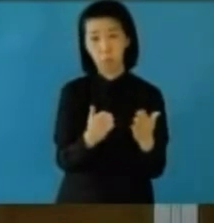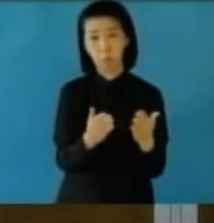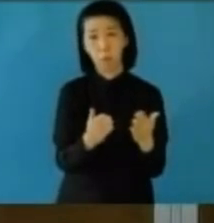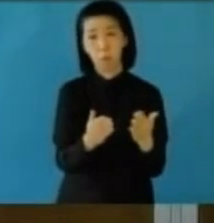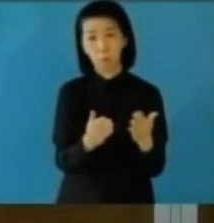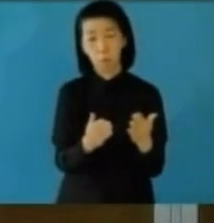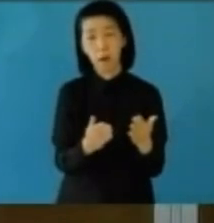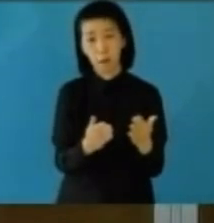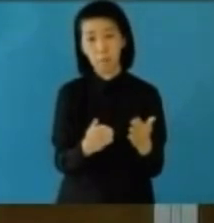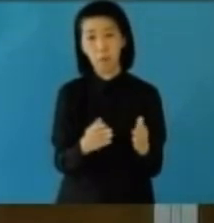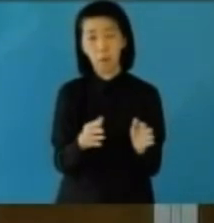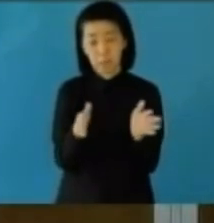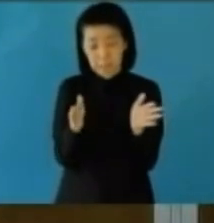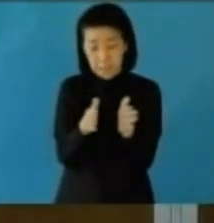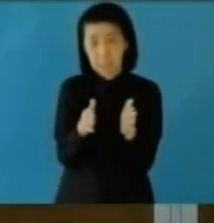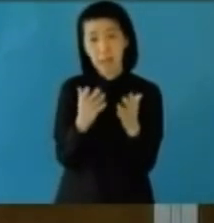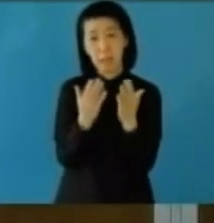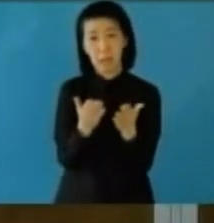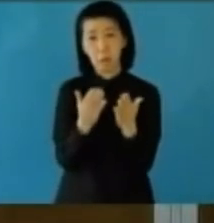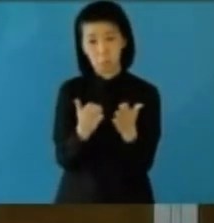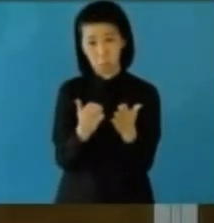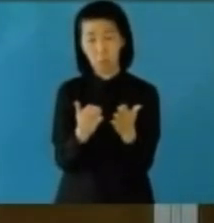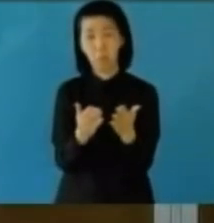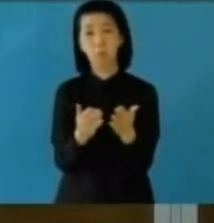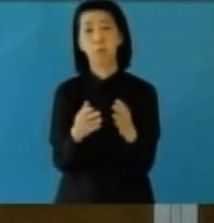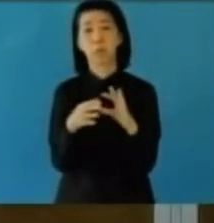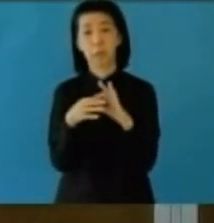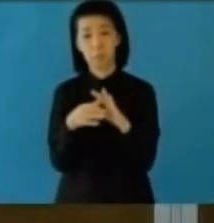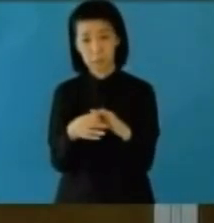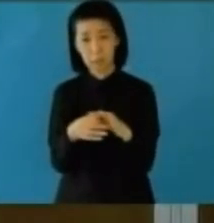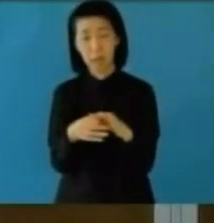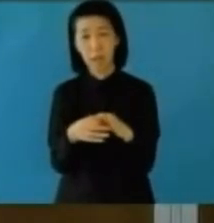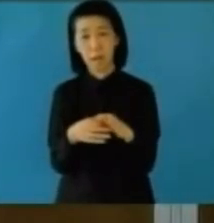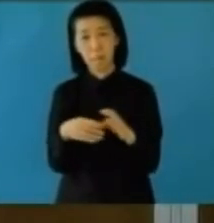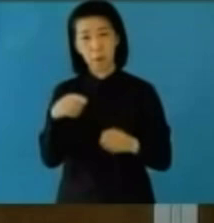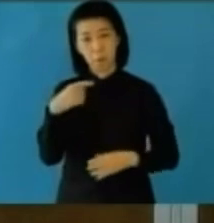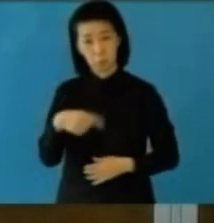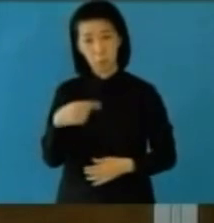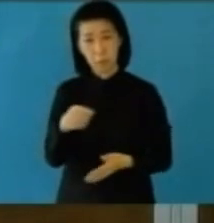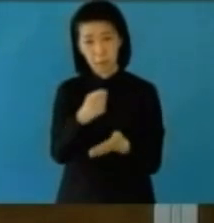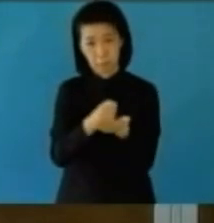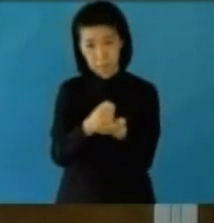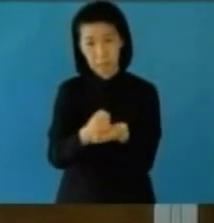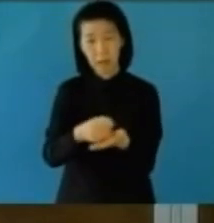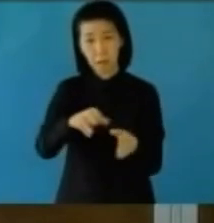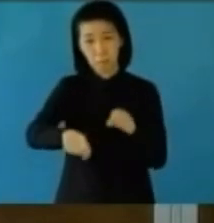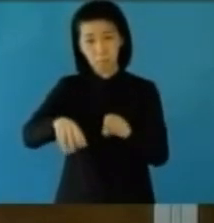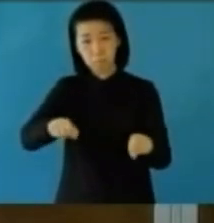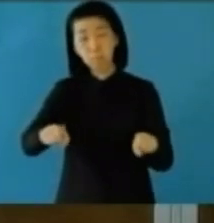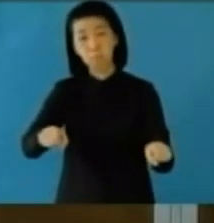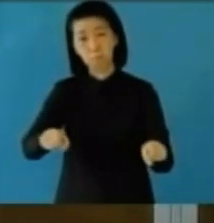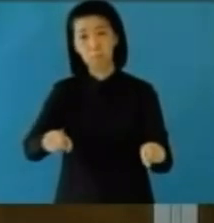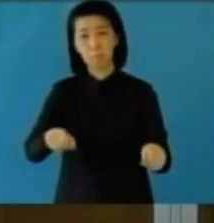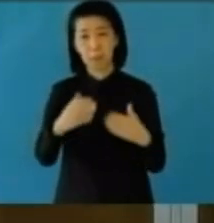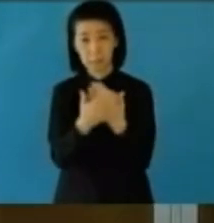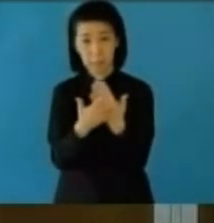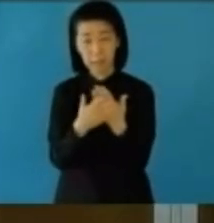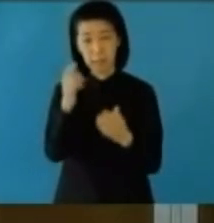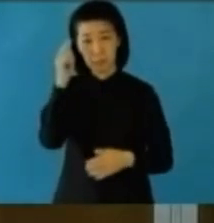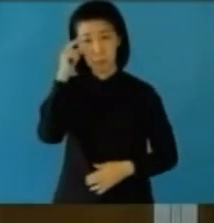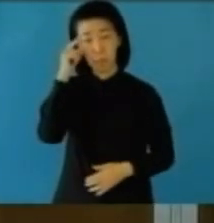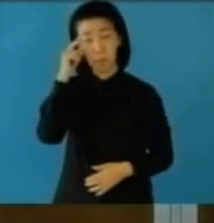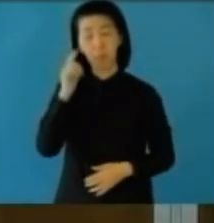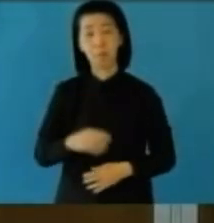小規模校化が進んでいるという中で、いかに教育機会の確保を実現してい